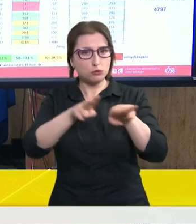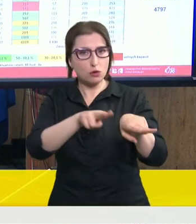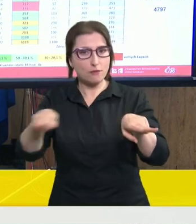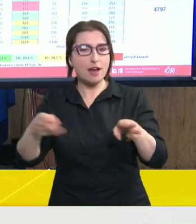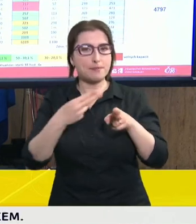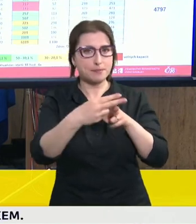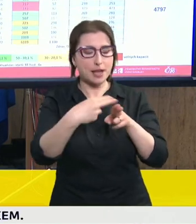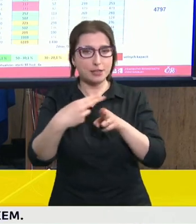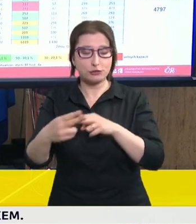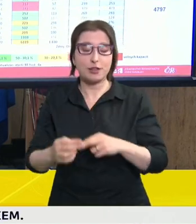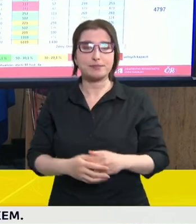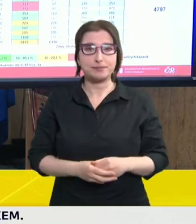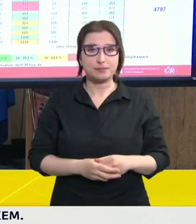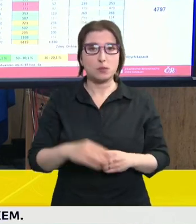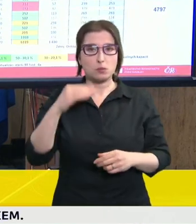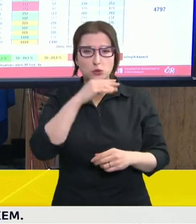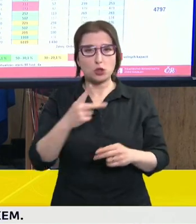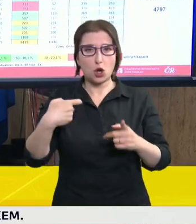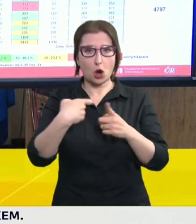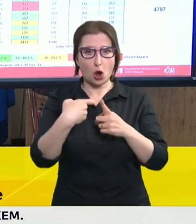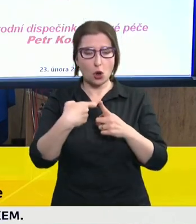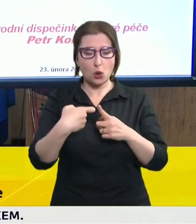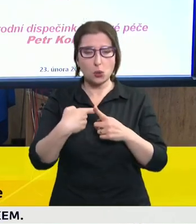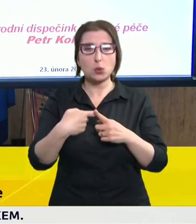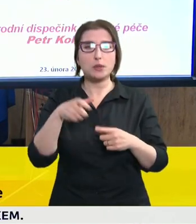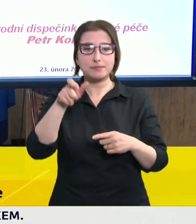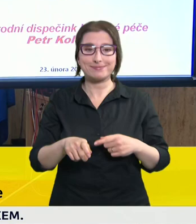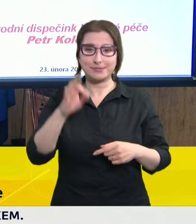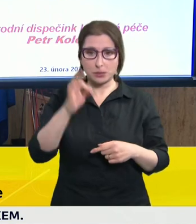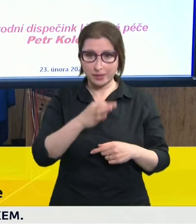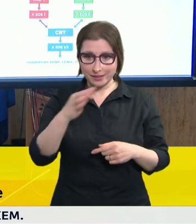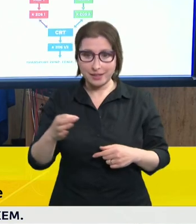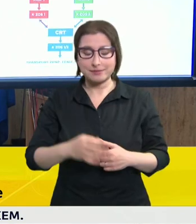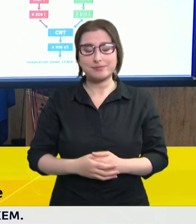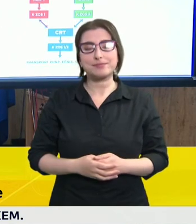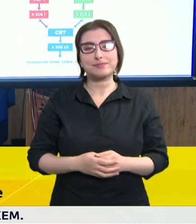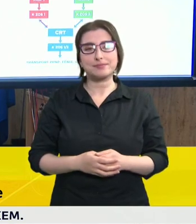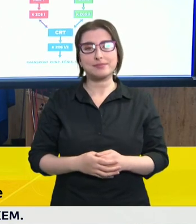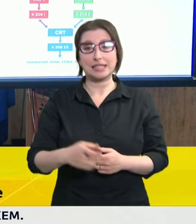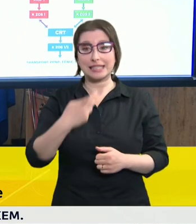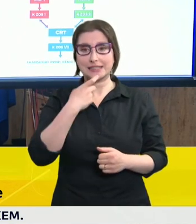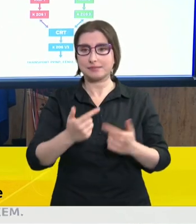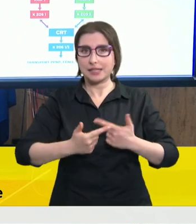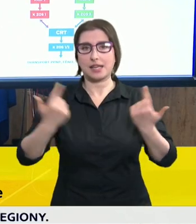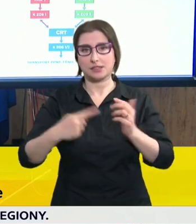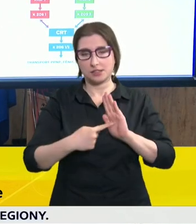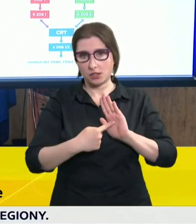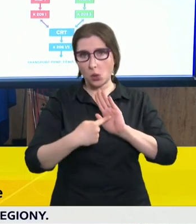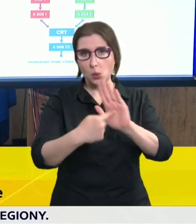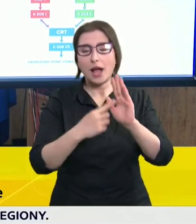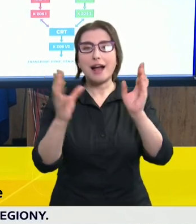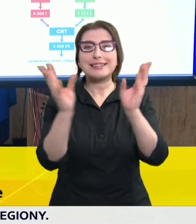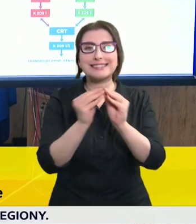Dobrý den, děkuji za slovo. Abychom jasně ukázali, jaký je nastavený systém a